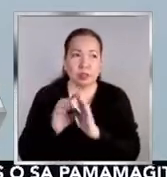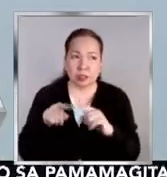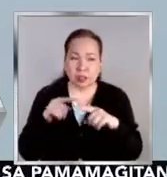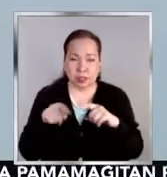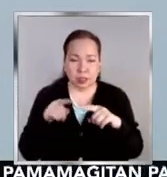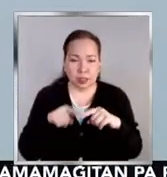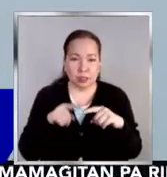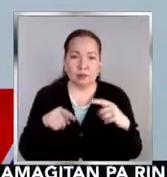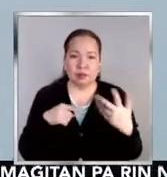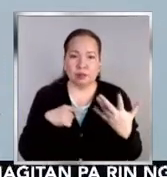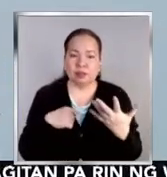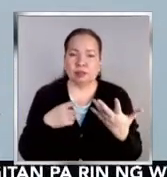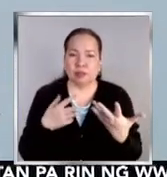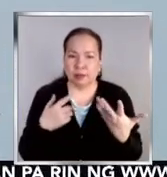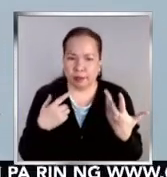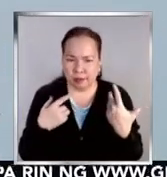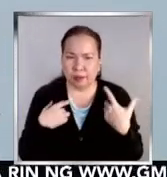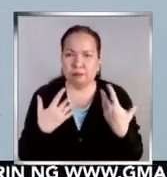mapipilian talaga sila ngayon dito sa